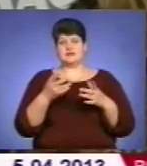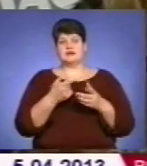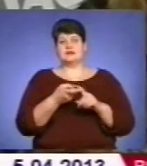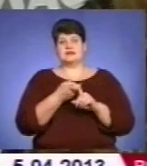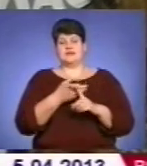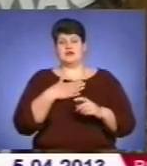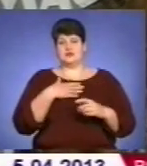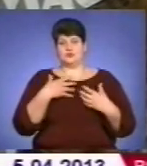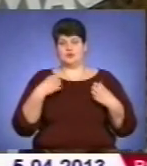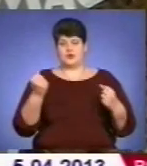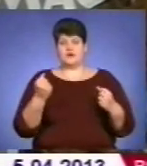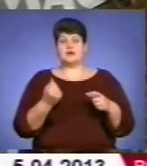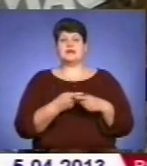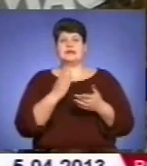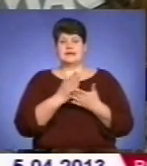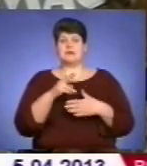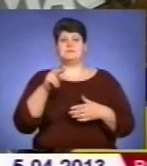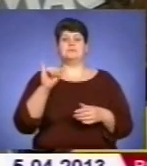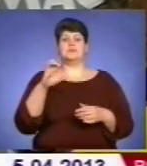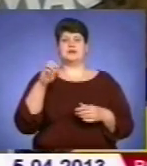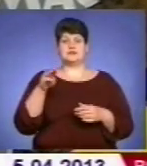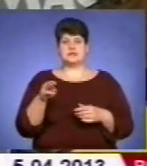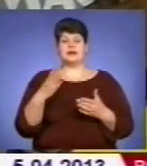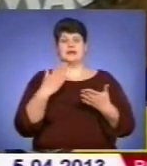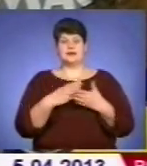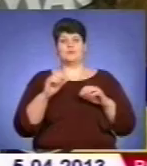Є піст, якраз є нагода в українців трошечки